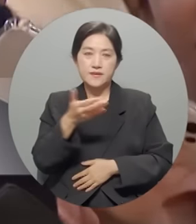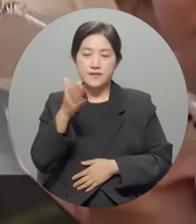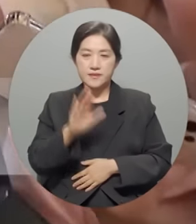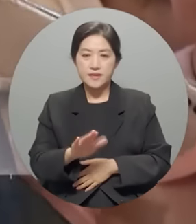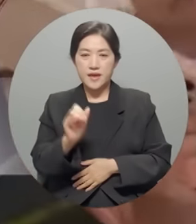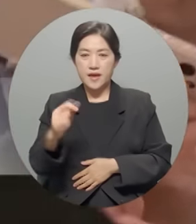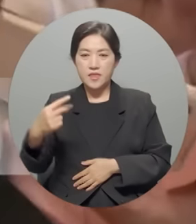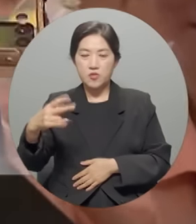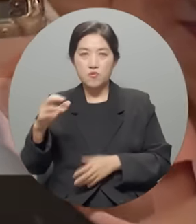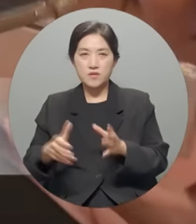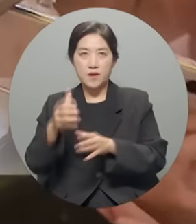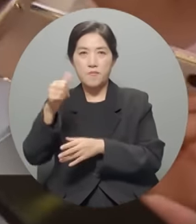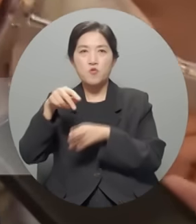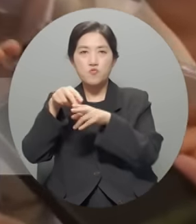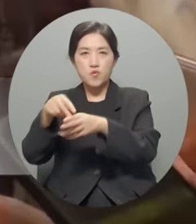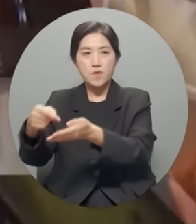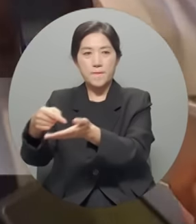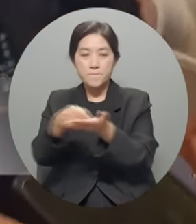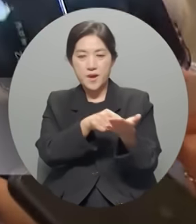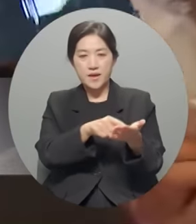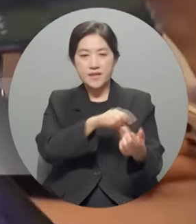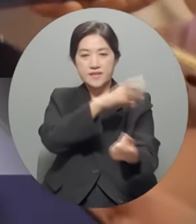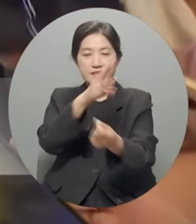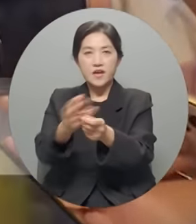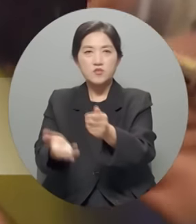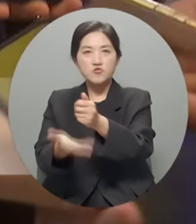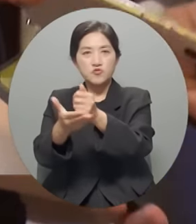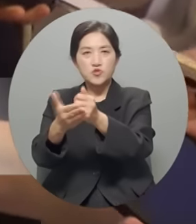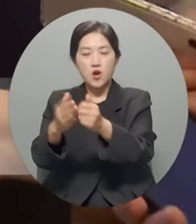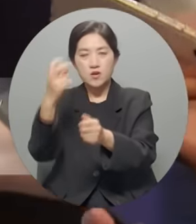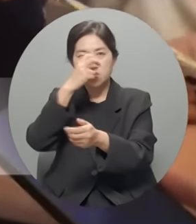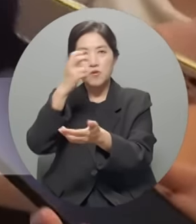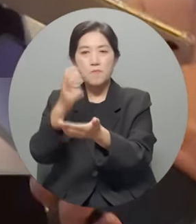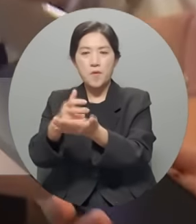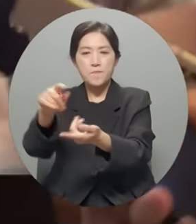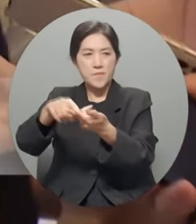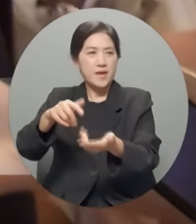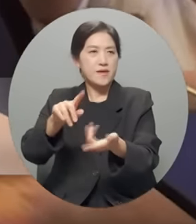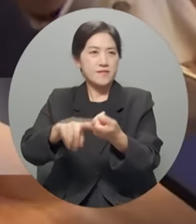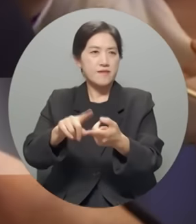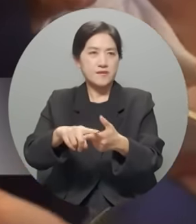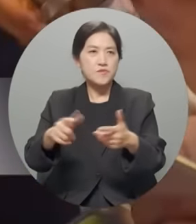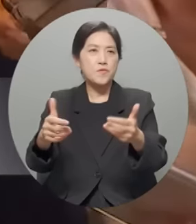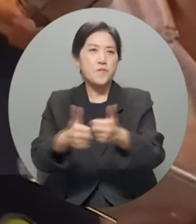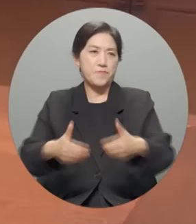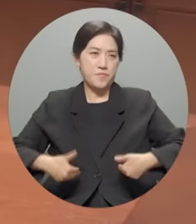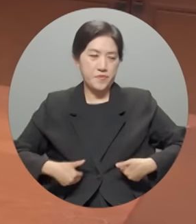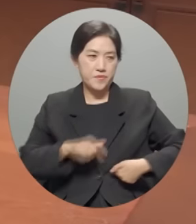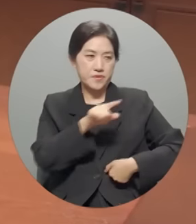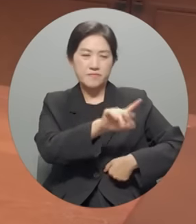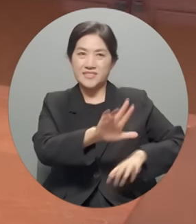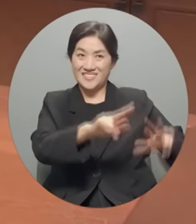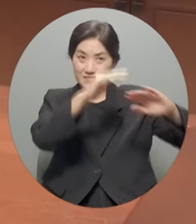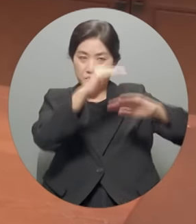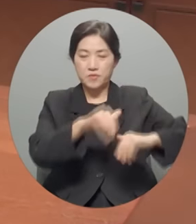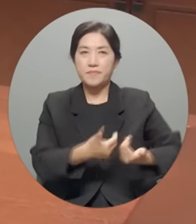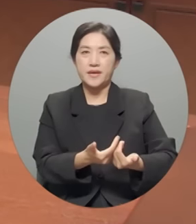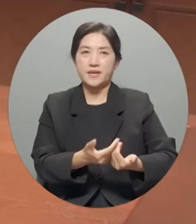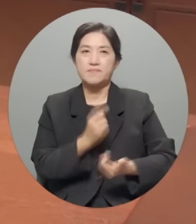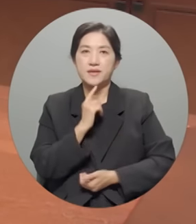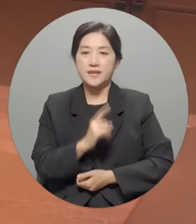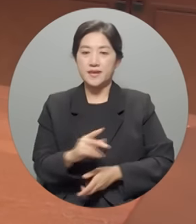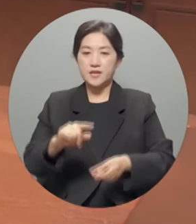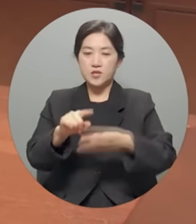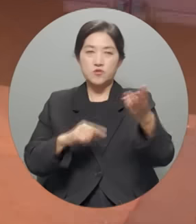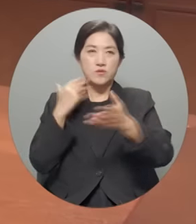한동훈 당대표 후보가 제안한 제3자 추천 자체 특검법을 논의해야 한다며 반대표를 던졌습니다. 윤석열